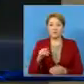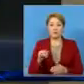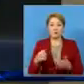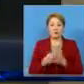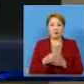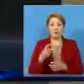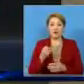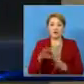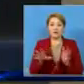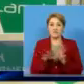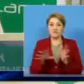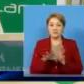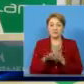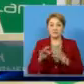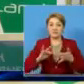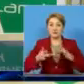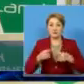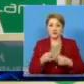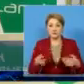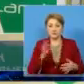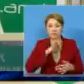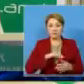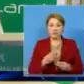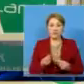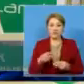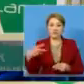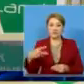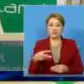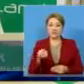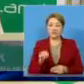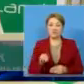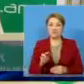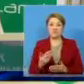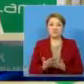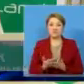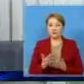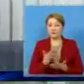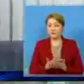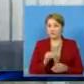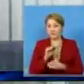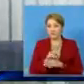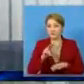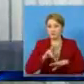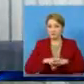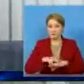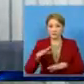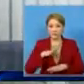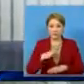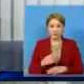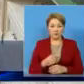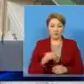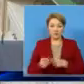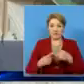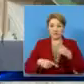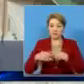на электроэнергию, интернет и другие расходы переплатила 2000 тенге. После вмешательства прокуратуры были возмещены